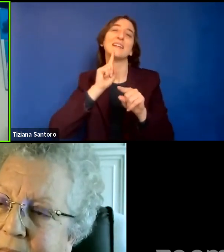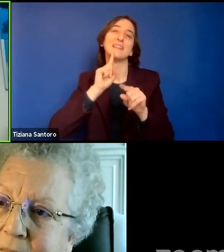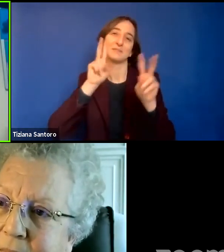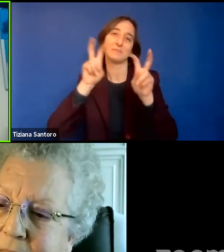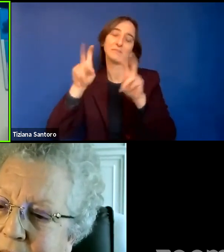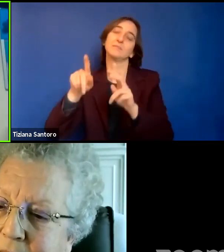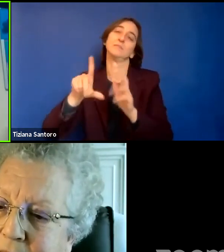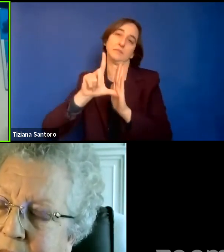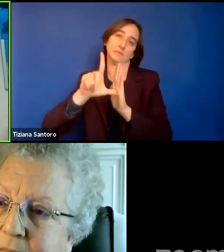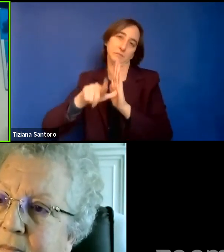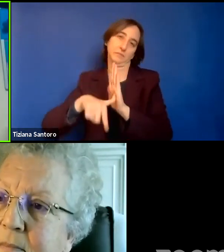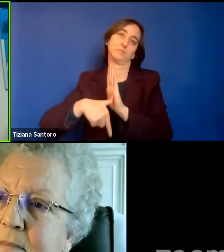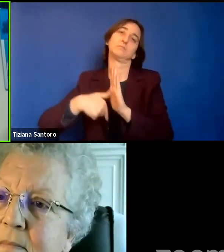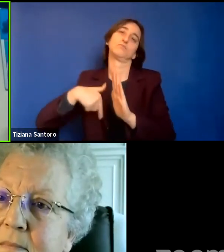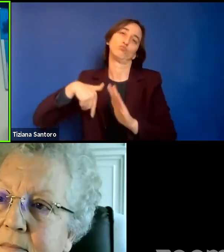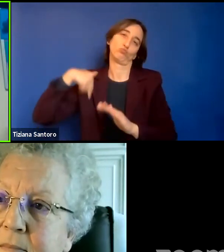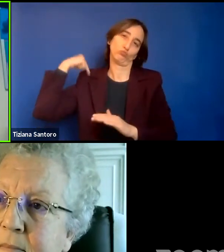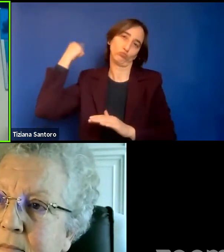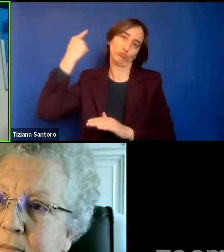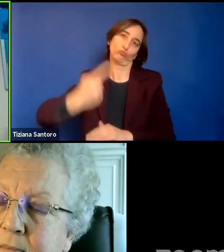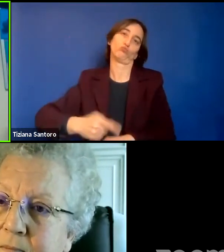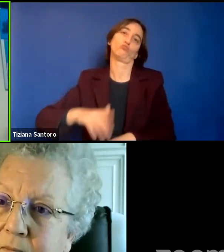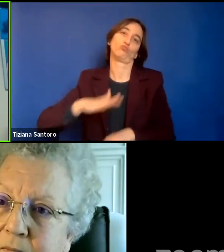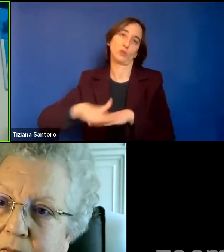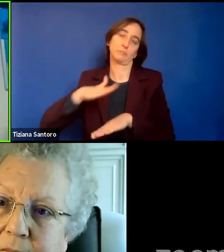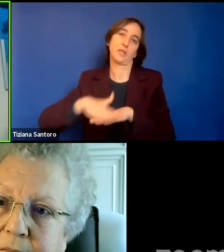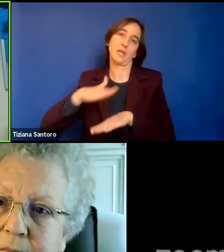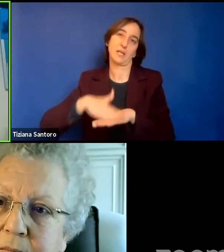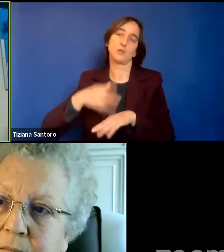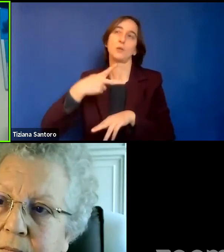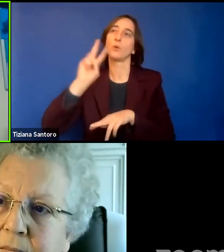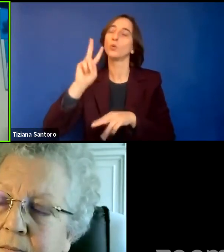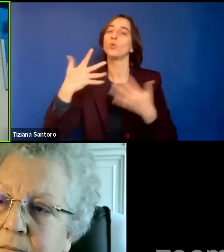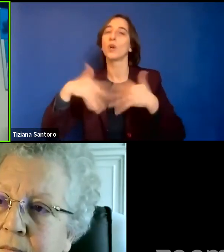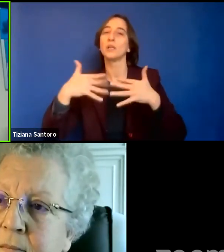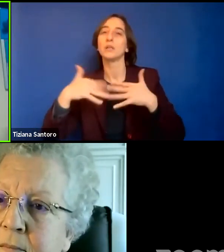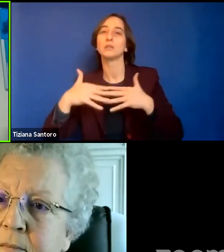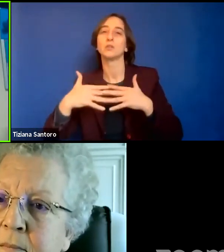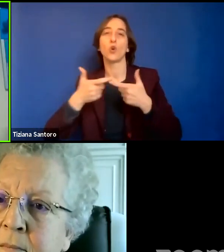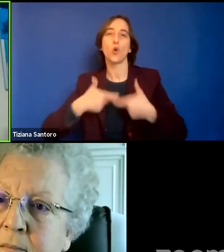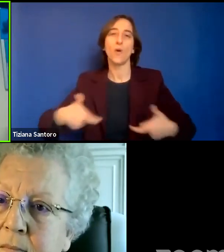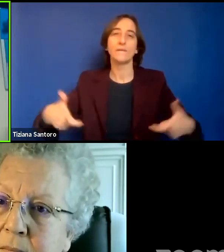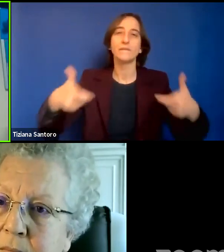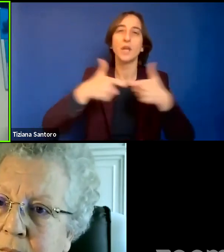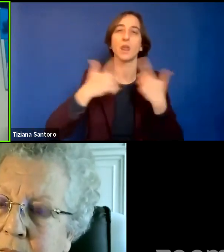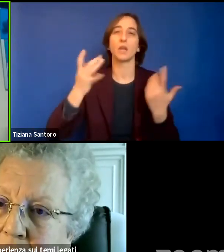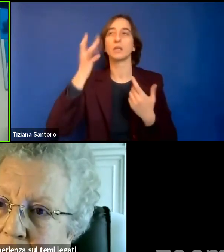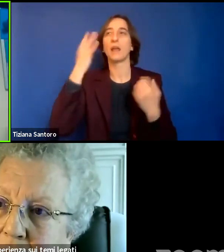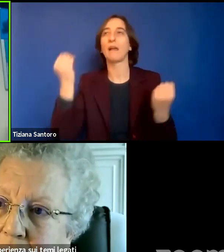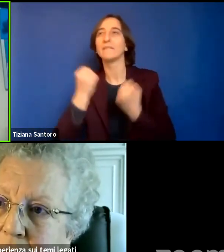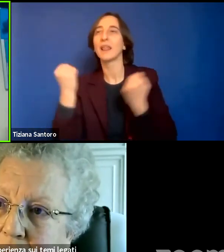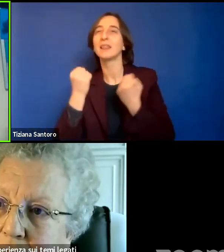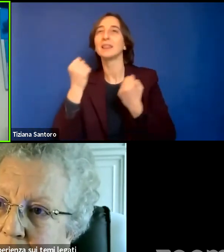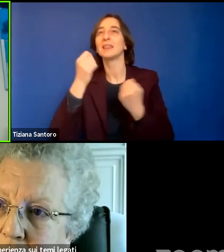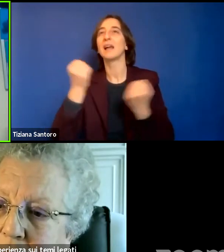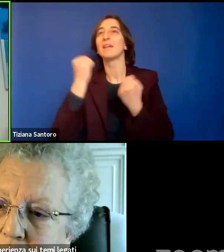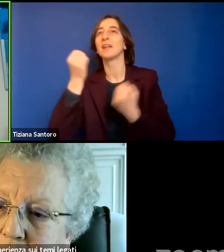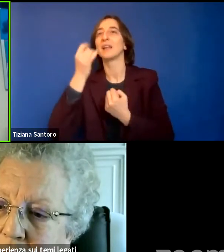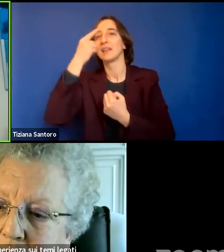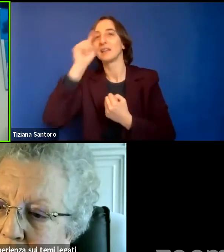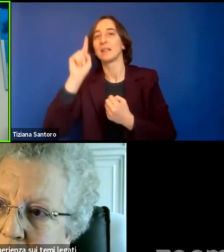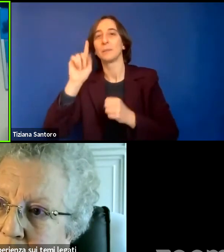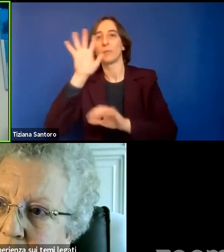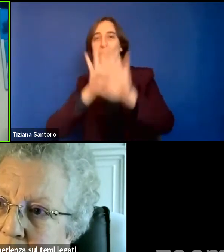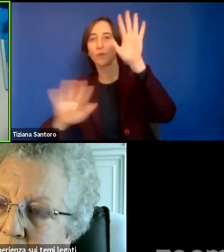soprattutto nell'organizzazione di corsi di aggiornamento, di convegni, di eventi formativi e informativi per